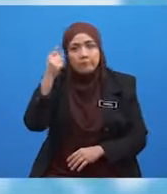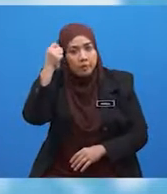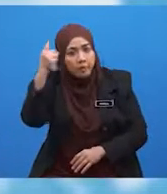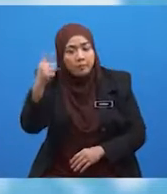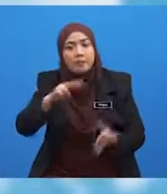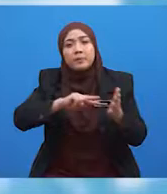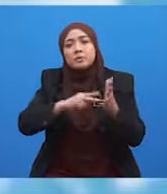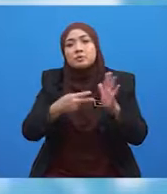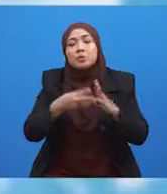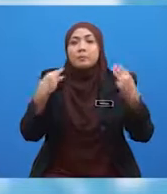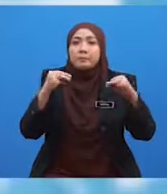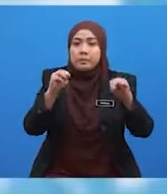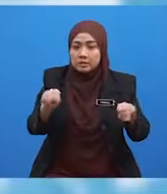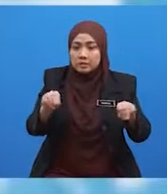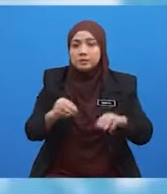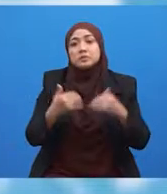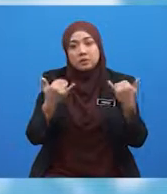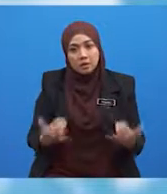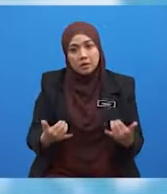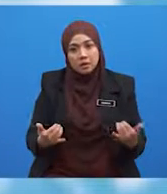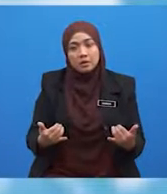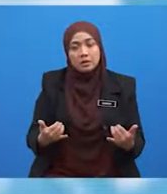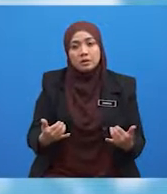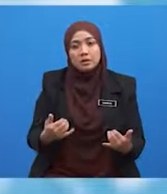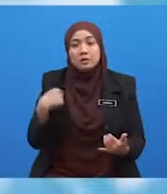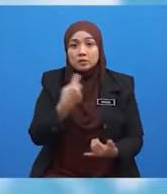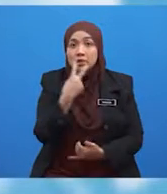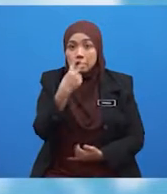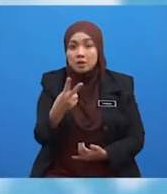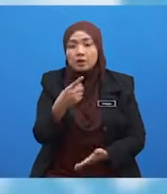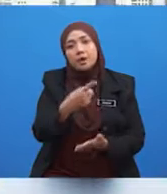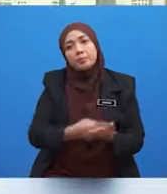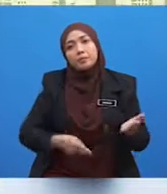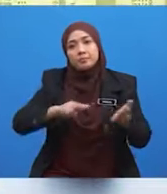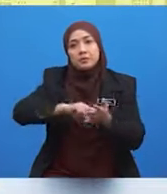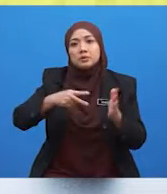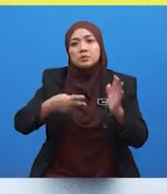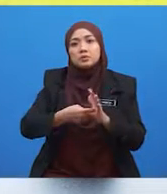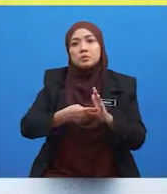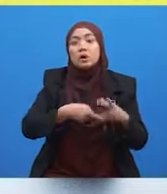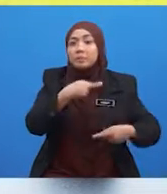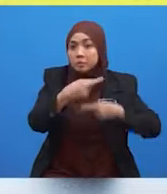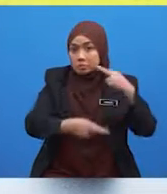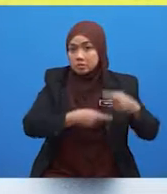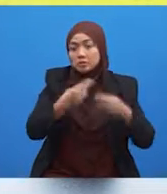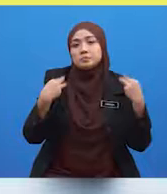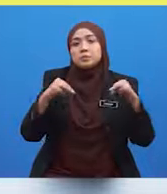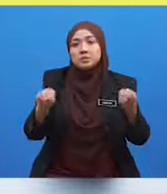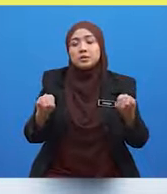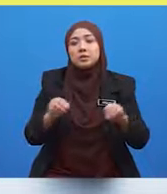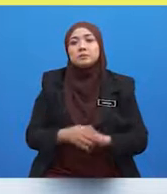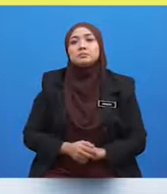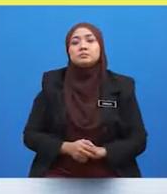maksud pemasaran sekarang marilah kita lihat Sule aku yang dimaksudkan dengan proses pemasaran